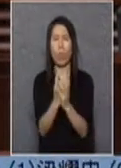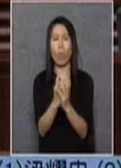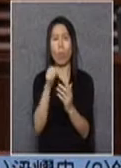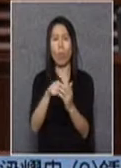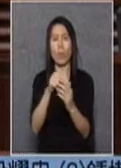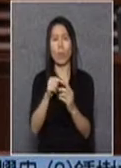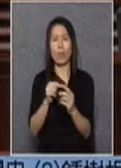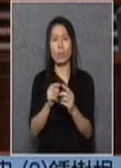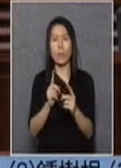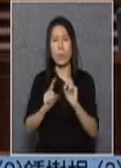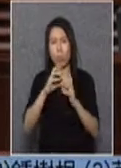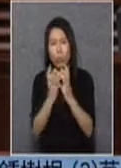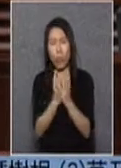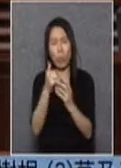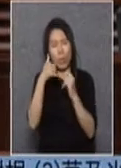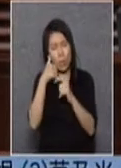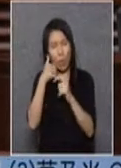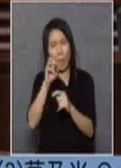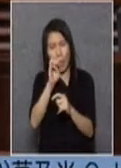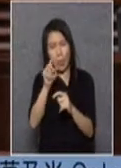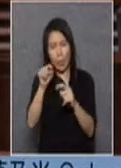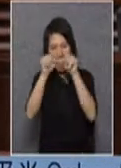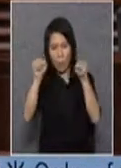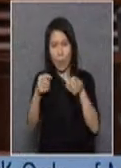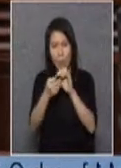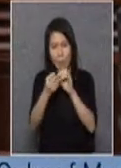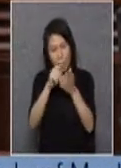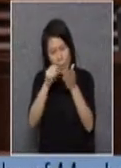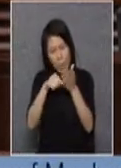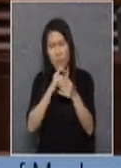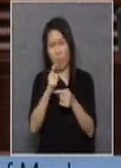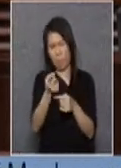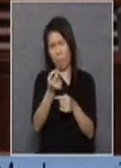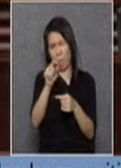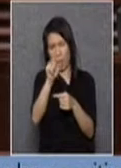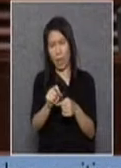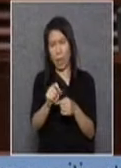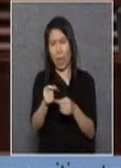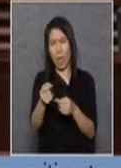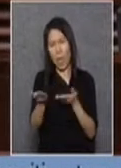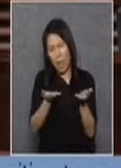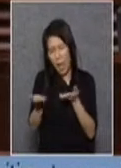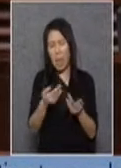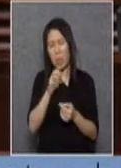謂電話問卷調查呢是略有問題的。主席，我很客氣，我說略有。